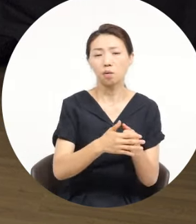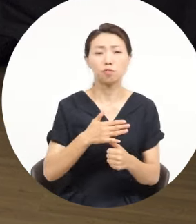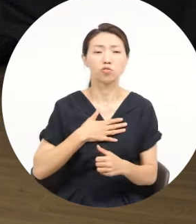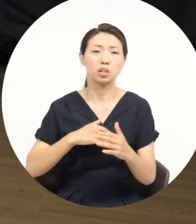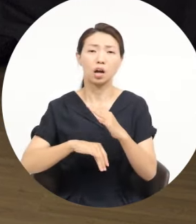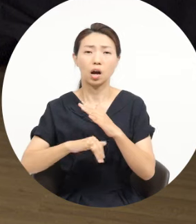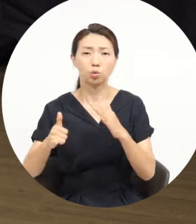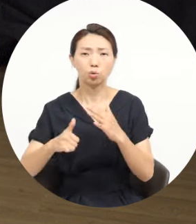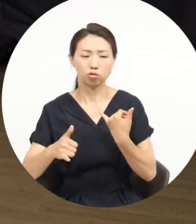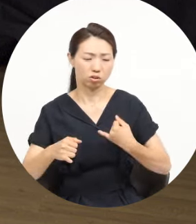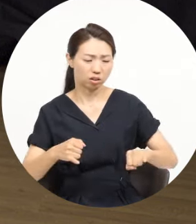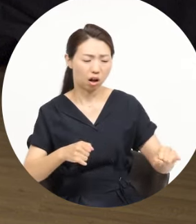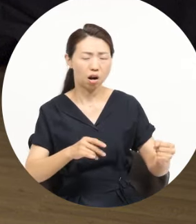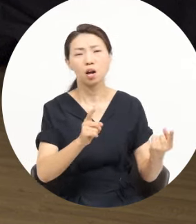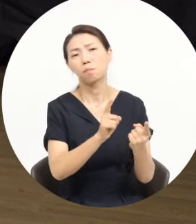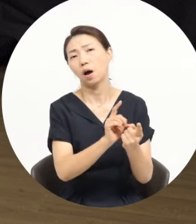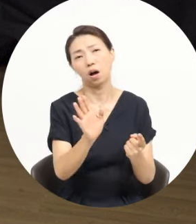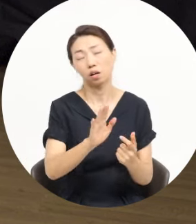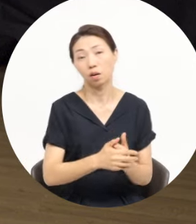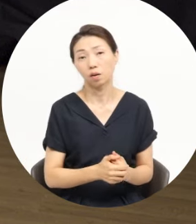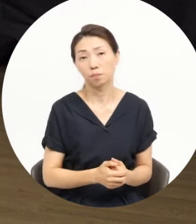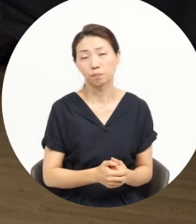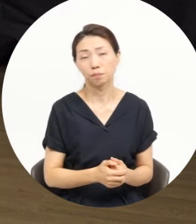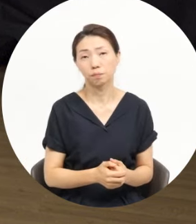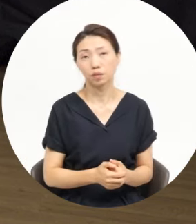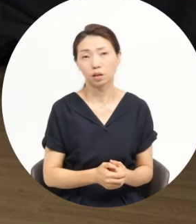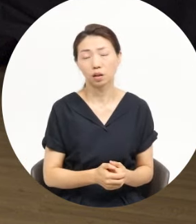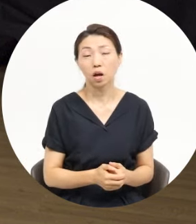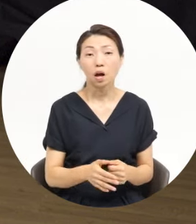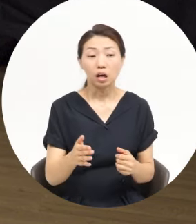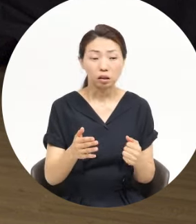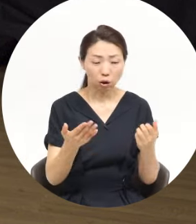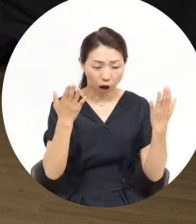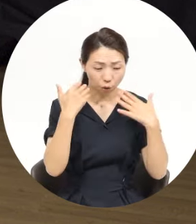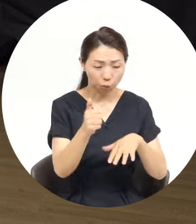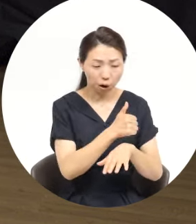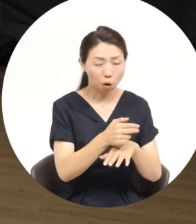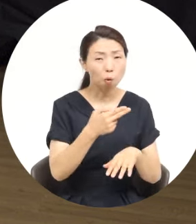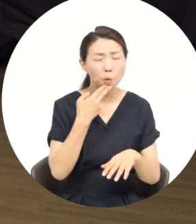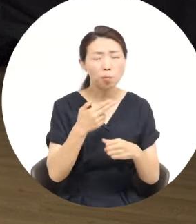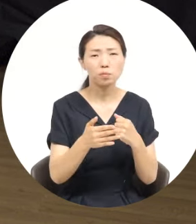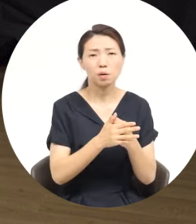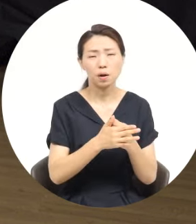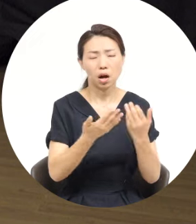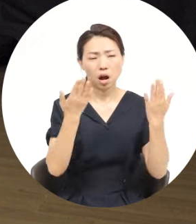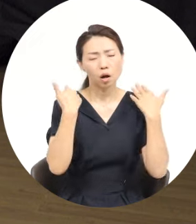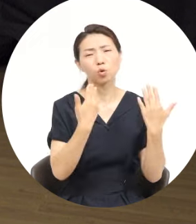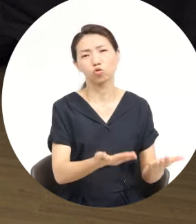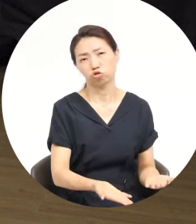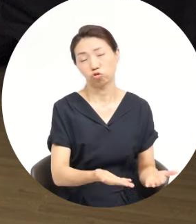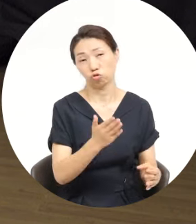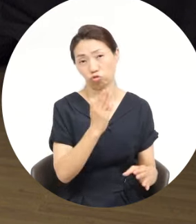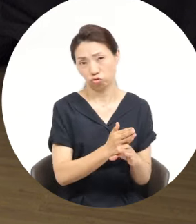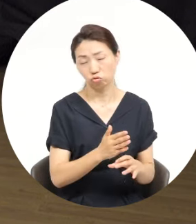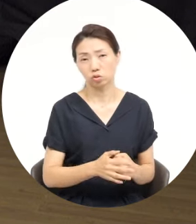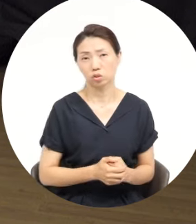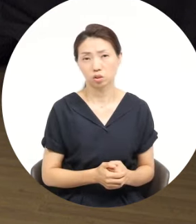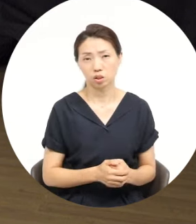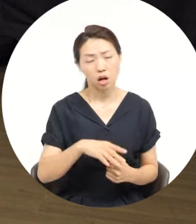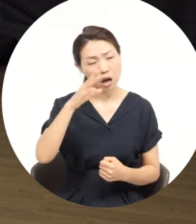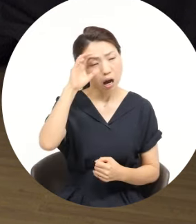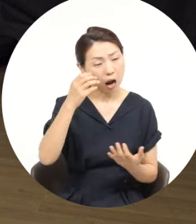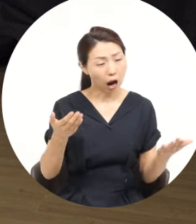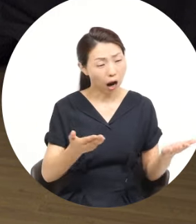보고 싶어 하지 않아요. 또 수업을 제대로 듣지도 않아 학교 중간에 휴학을 시켰어요. 아르바이트를